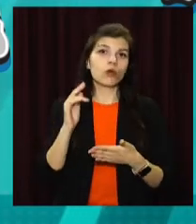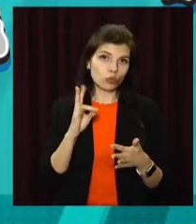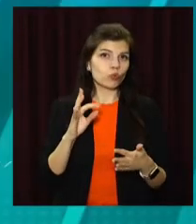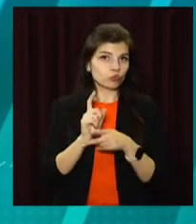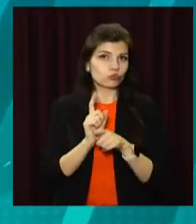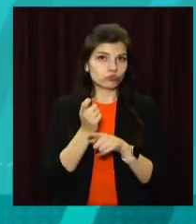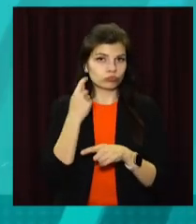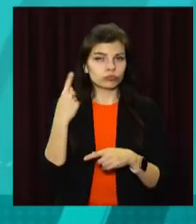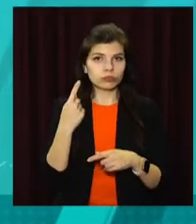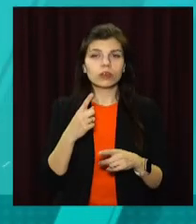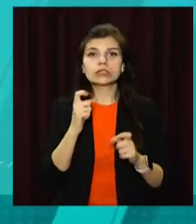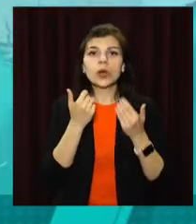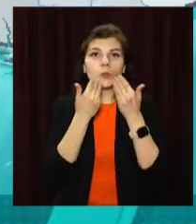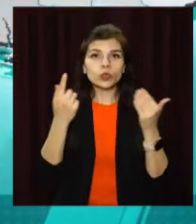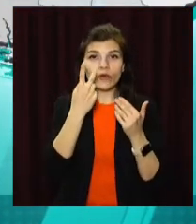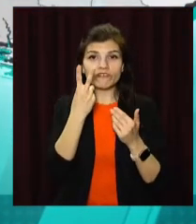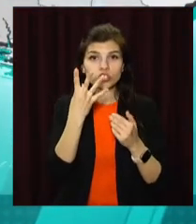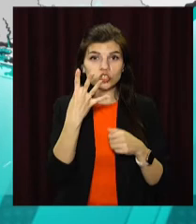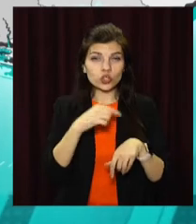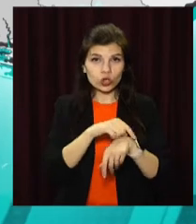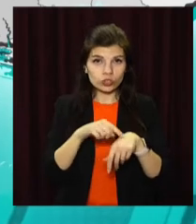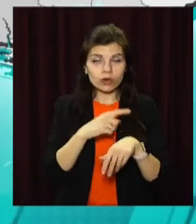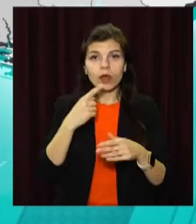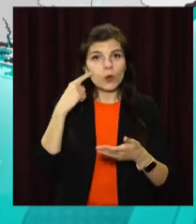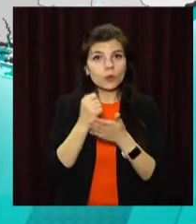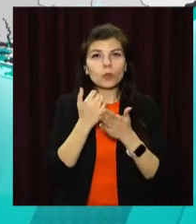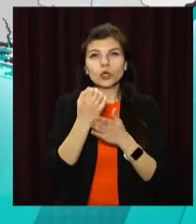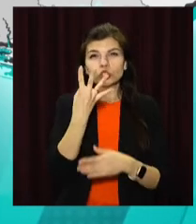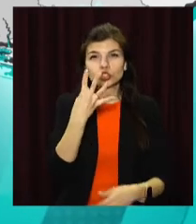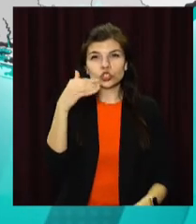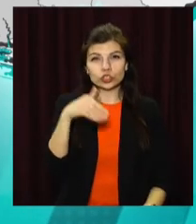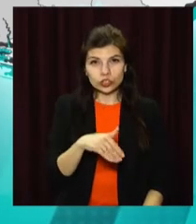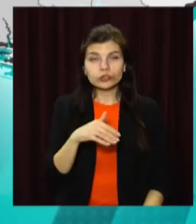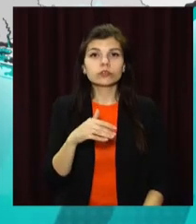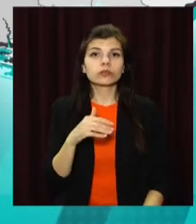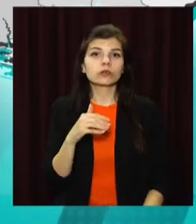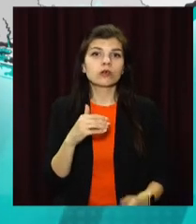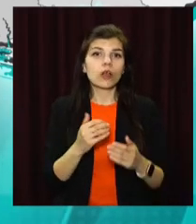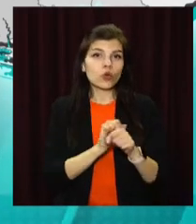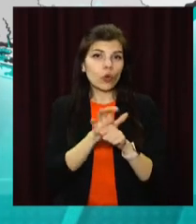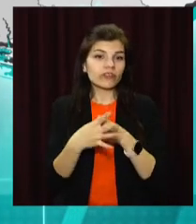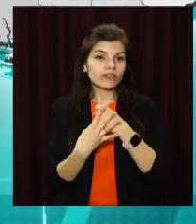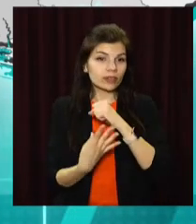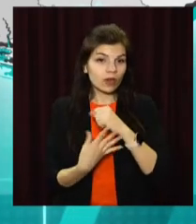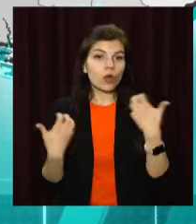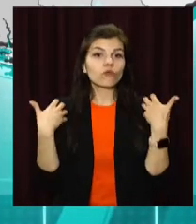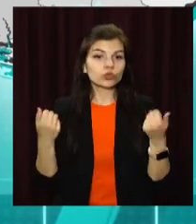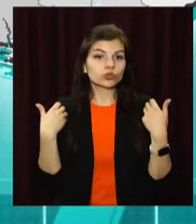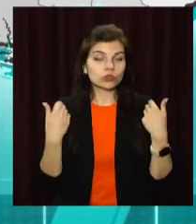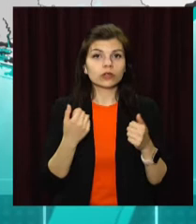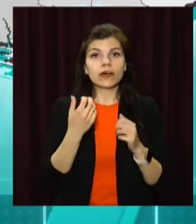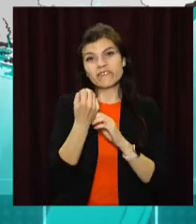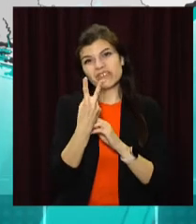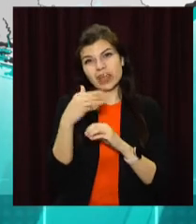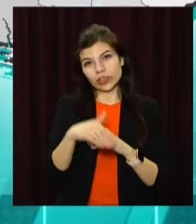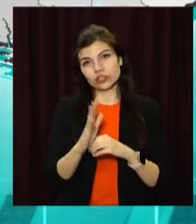в Україні за останні 24 години підтвердили понад 14 тисяч нових випадків COVID-19. Одужали більш як